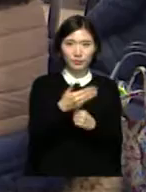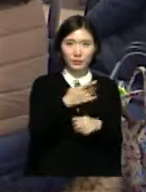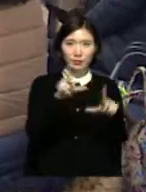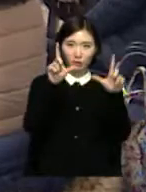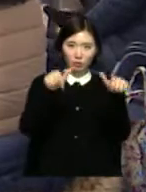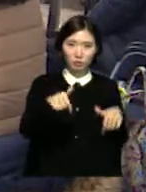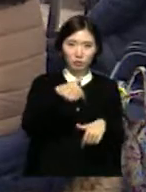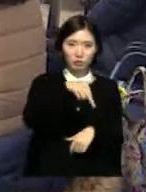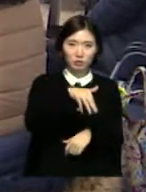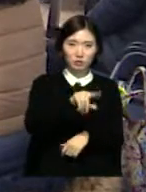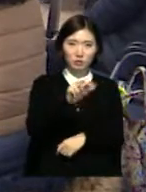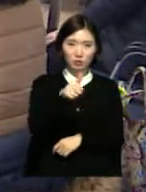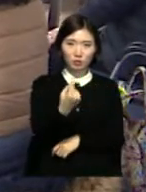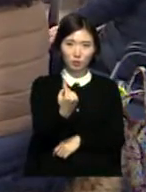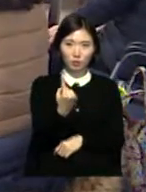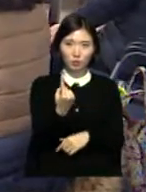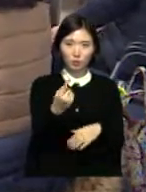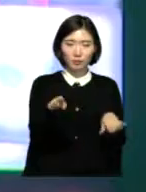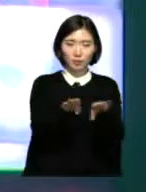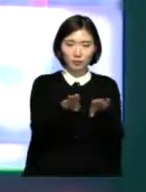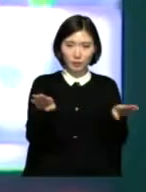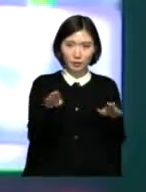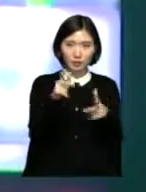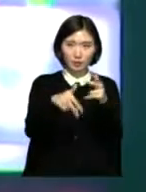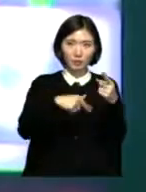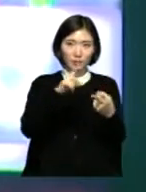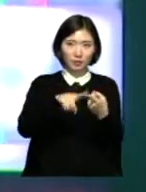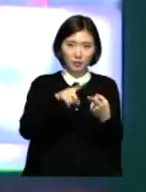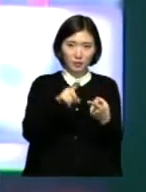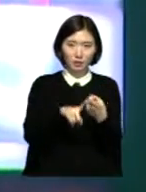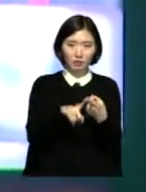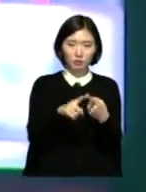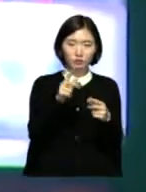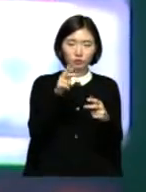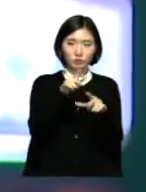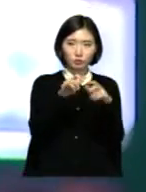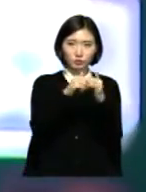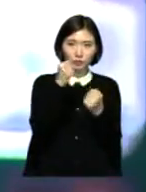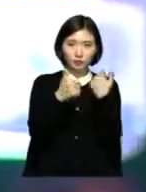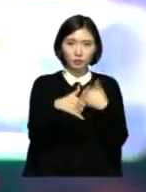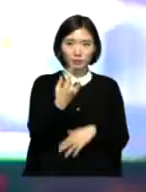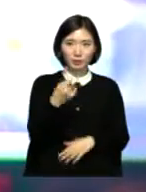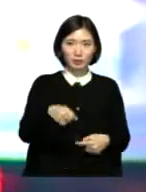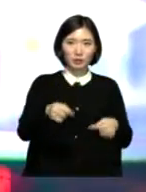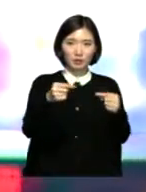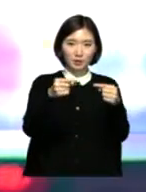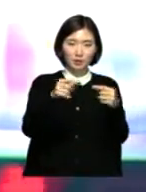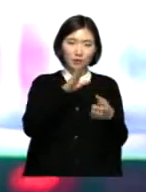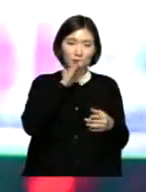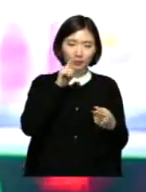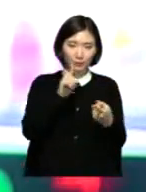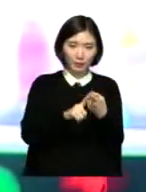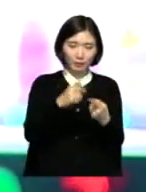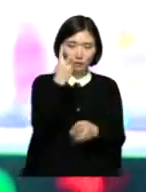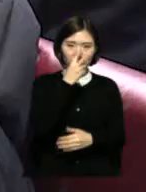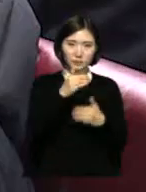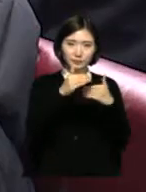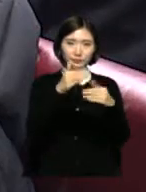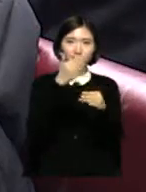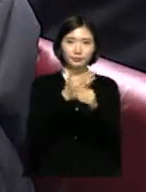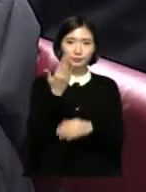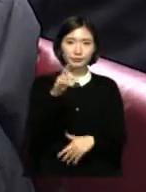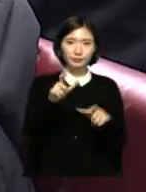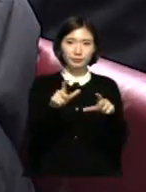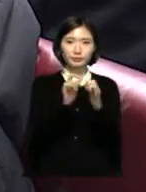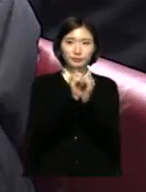천호 지하차도의 평면화 사업을 위한 주민설명회가 열렸습니다. 아직 사업의 타당성 조사 용역이 진행 중이지만